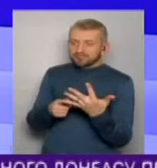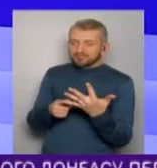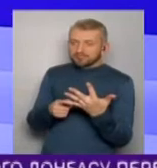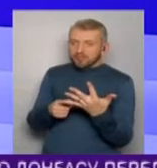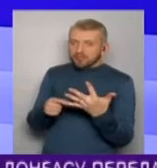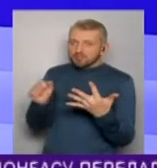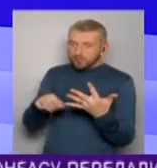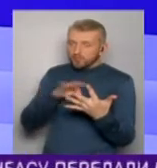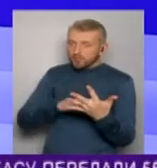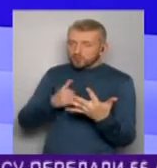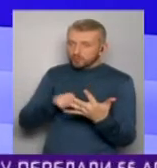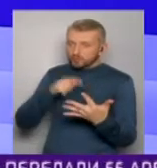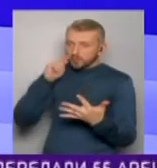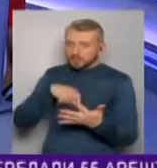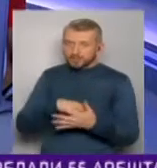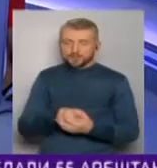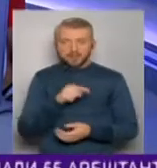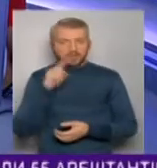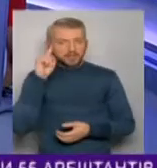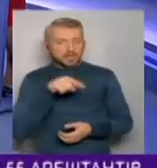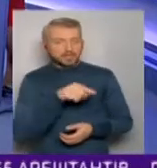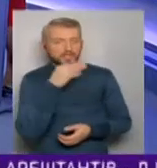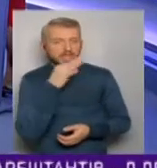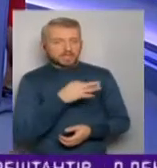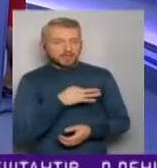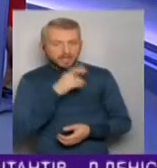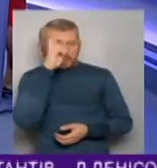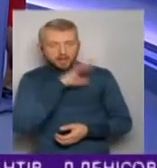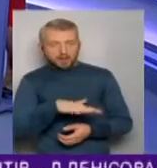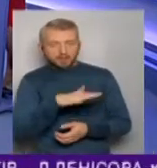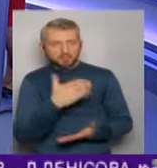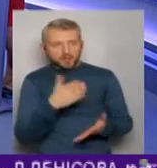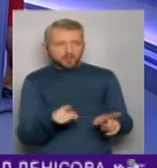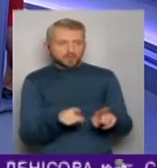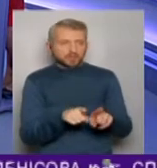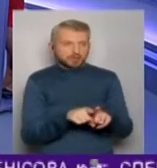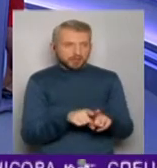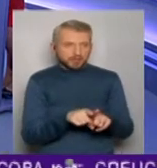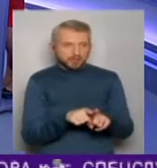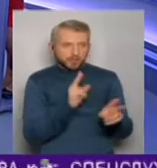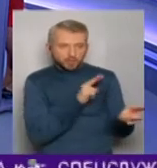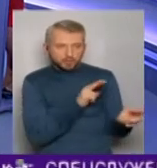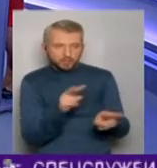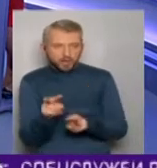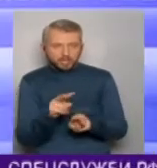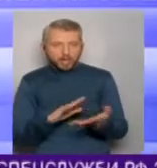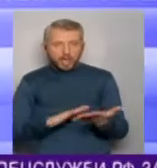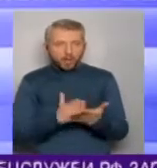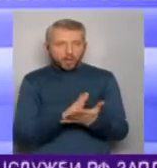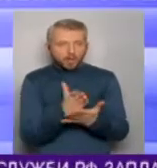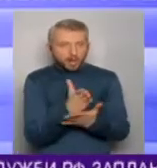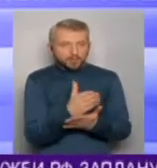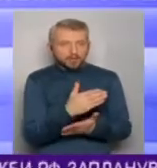б використовуватись в Україні? Ну, ви знаєте, ви назвали країни, якщо так за вами прослідкувати, то географія,